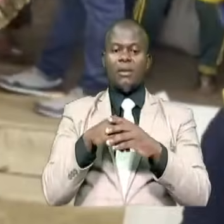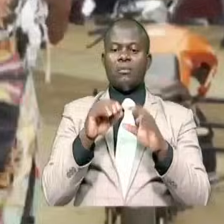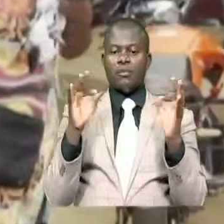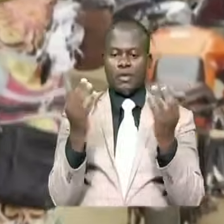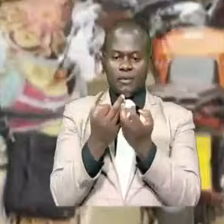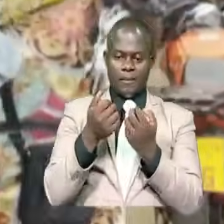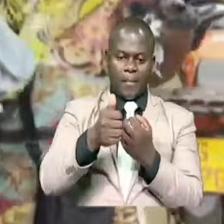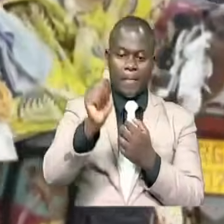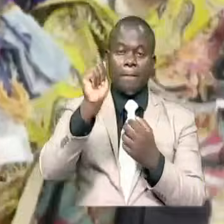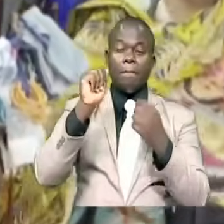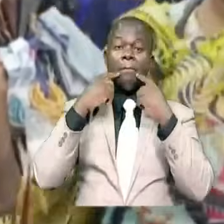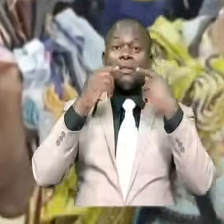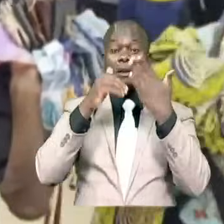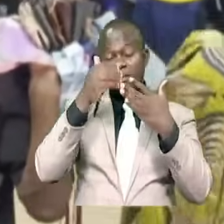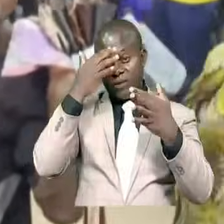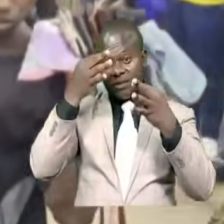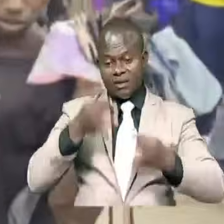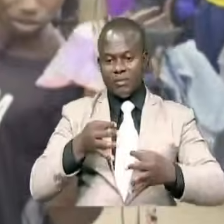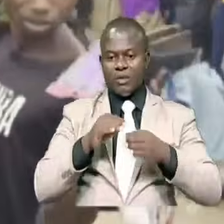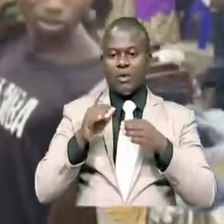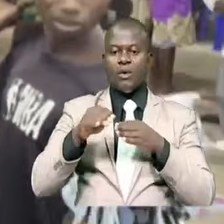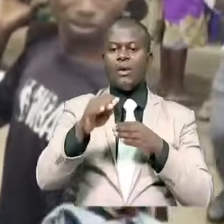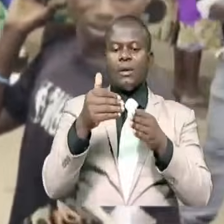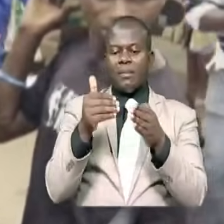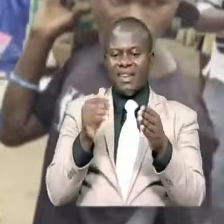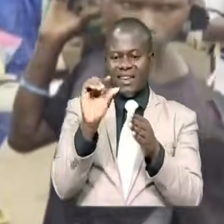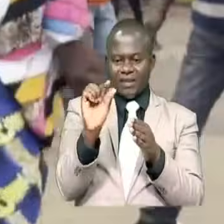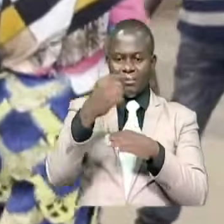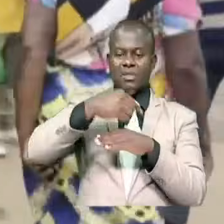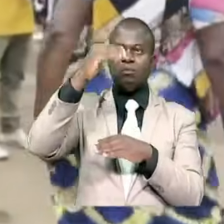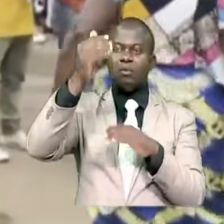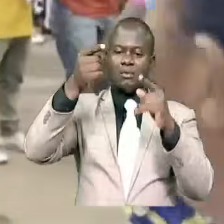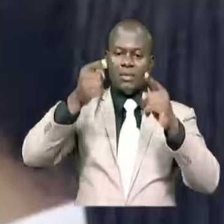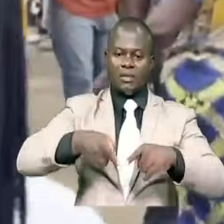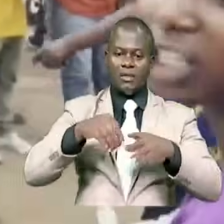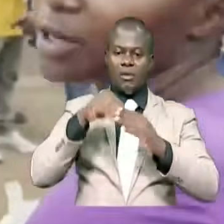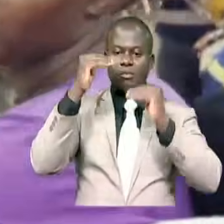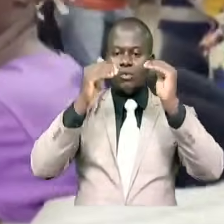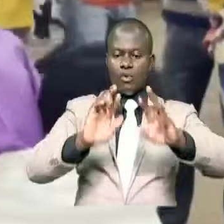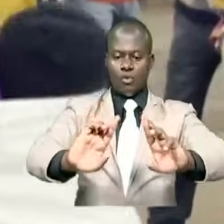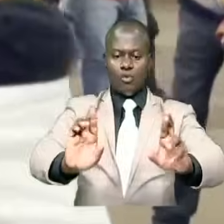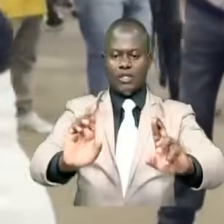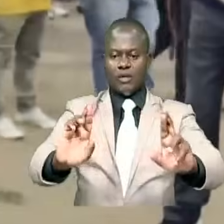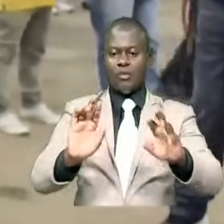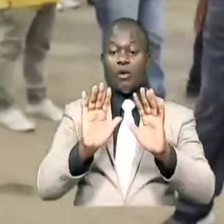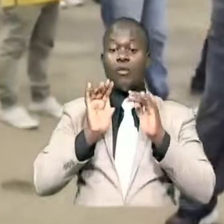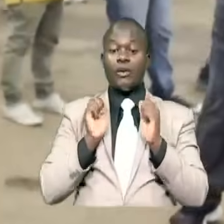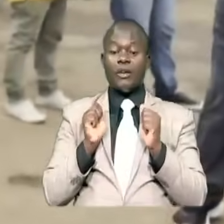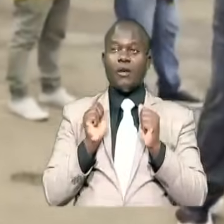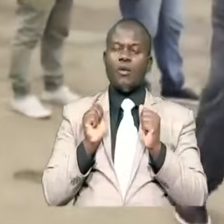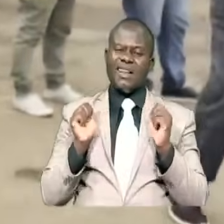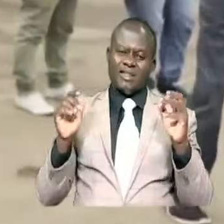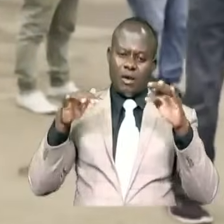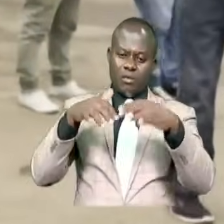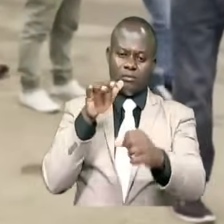yabo bavuga ko bafashe icyemezo cyo kugenda mbere gato yuko iminsi mikuru nyirizi nigera mu rwego rwo kwitegura no kwirinda ko bazahahurira ari